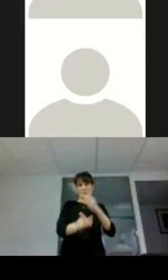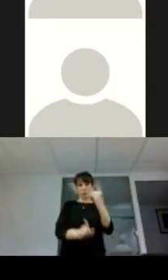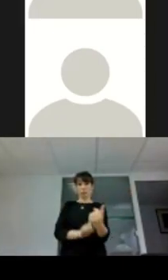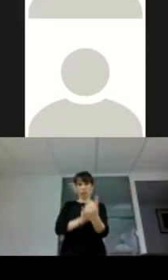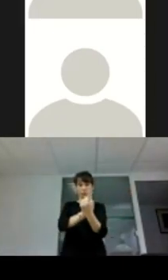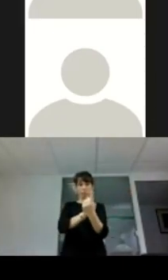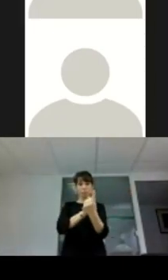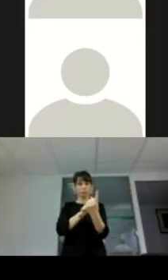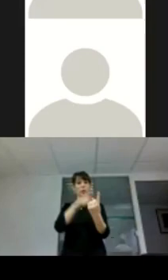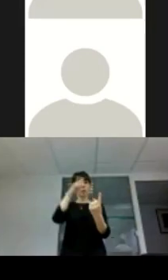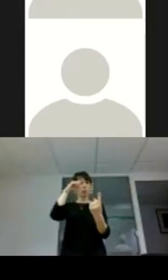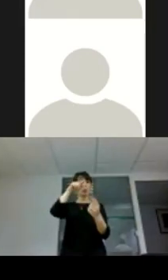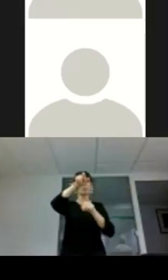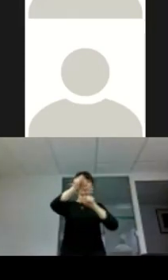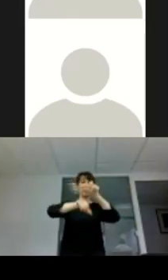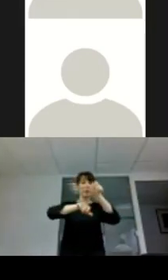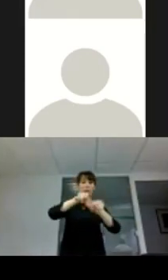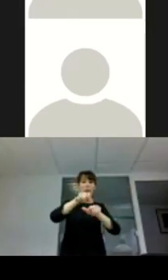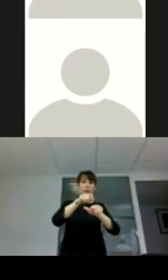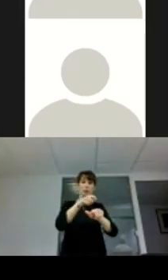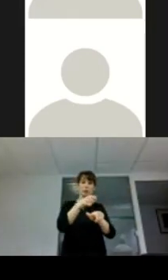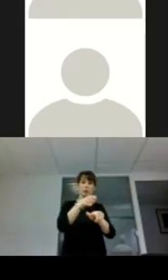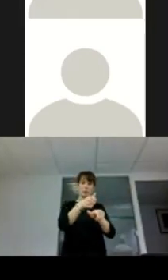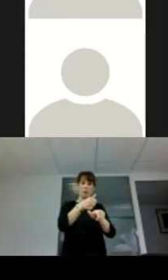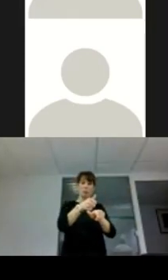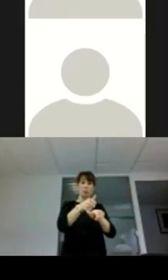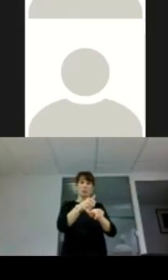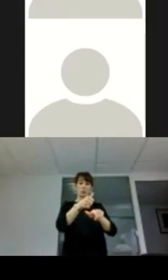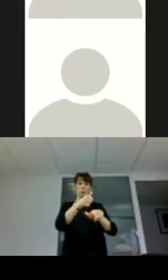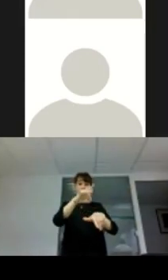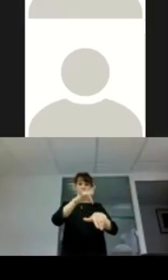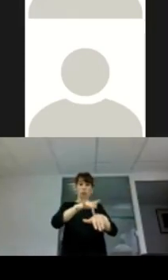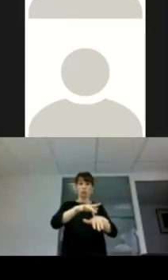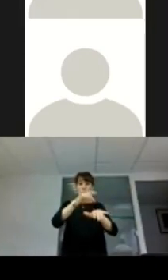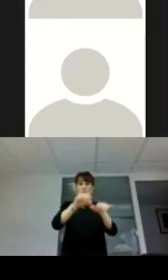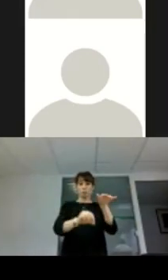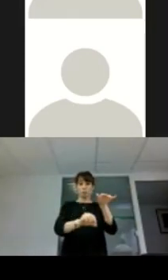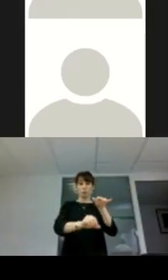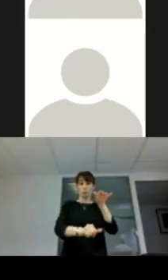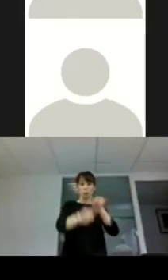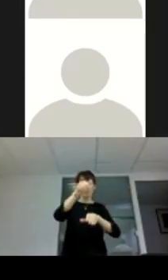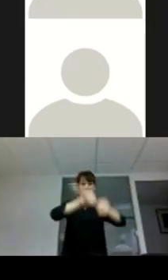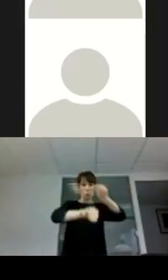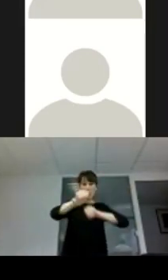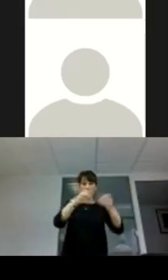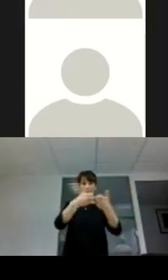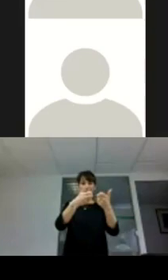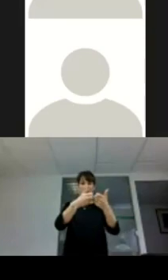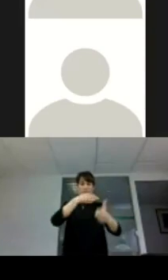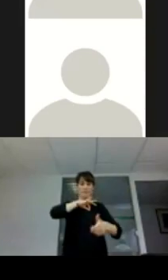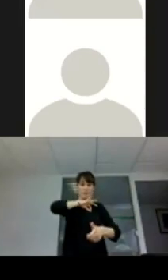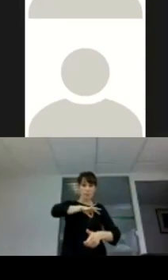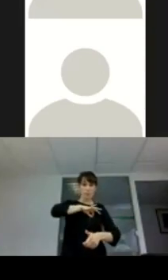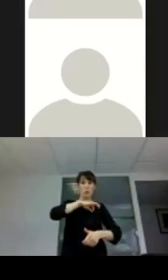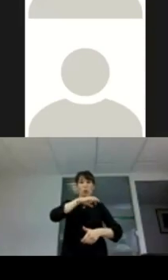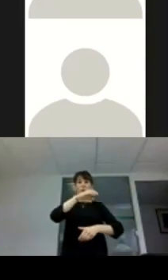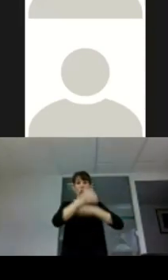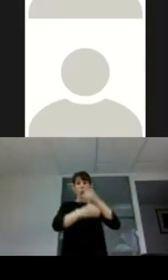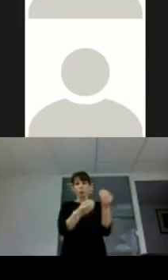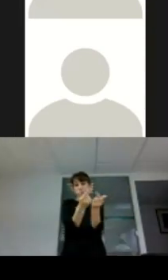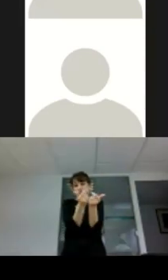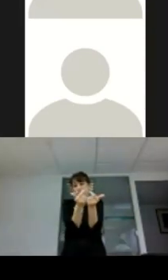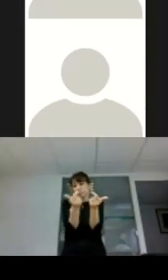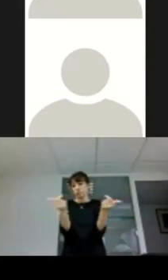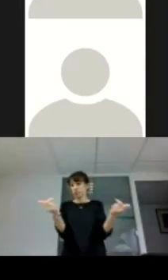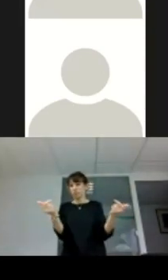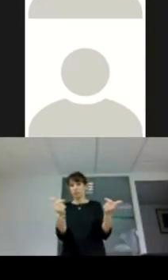au départ, qui est pour les patients qui vont bénéficier d'une première cure de traitement injectable, que ce